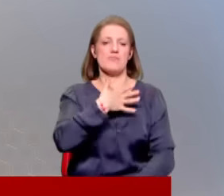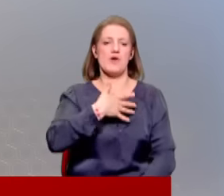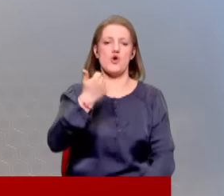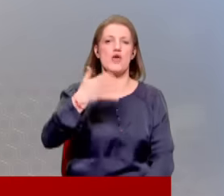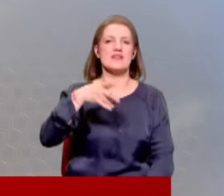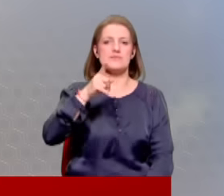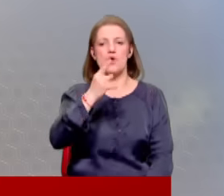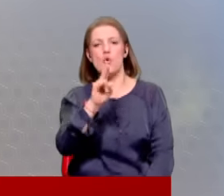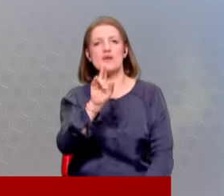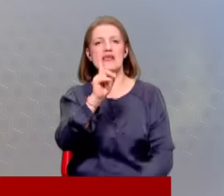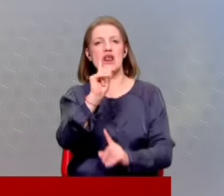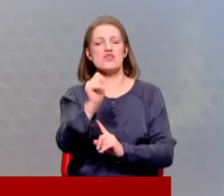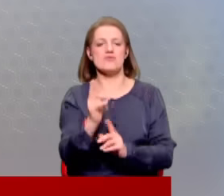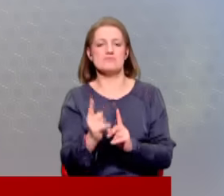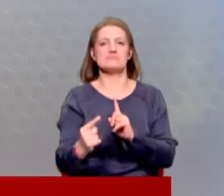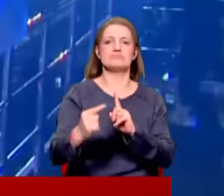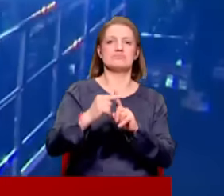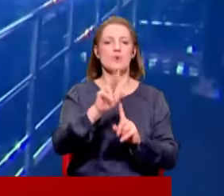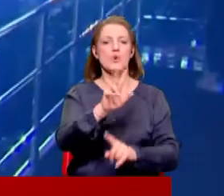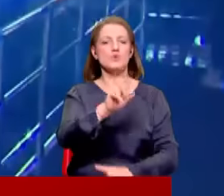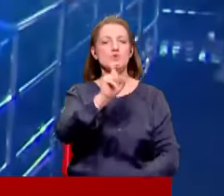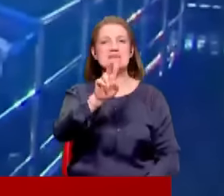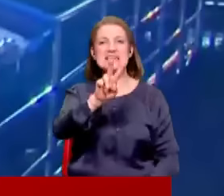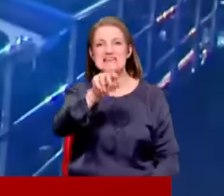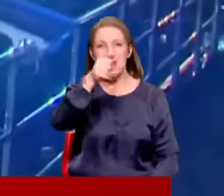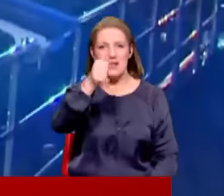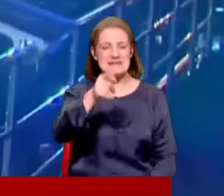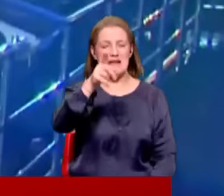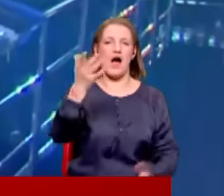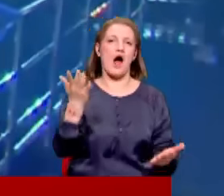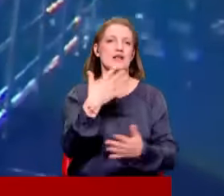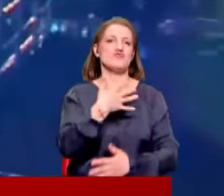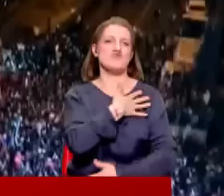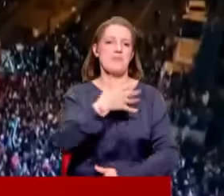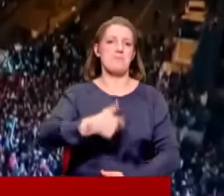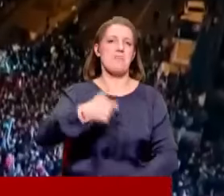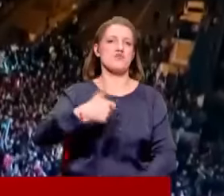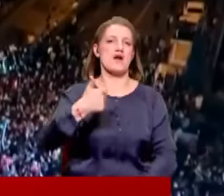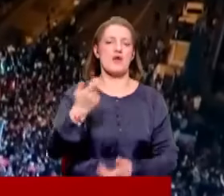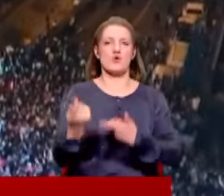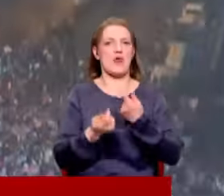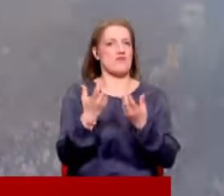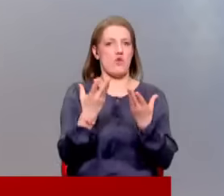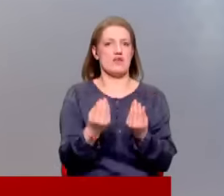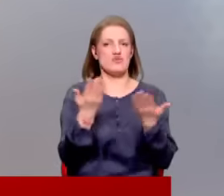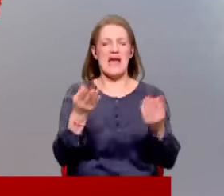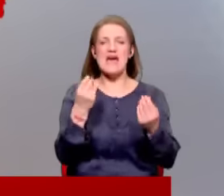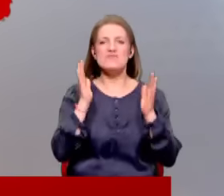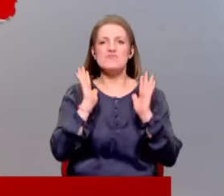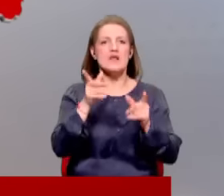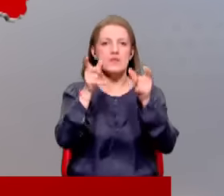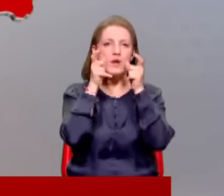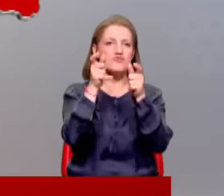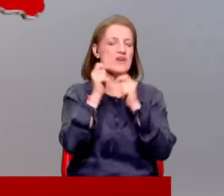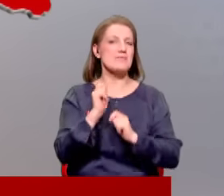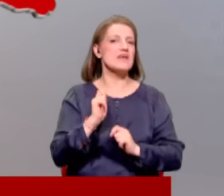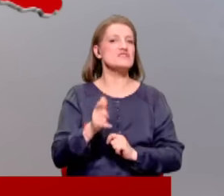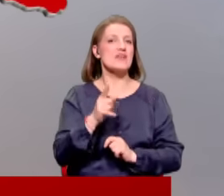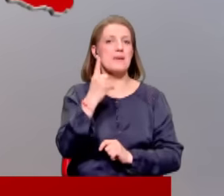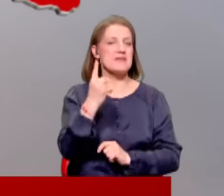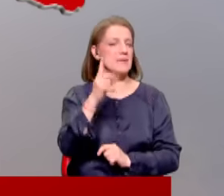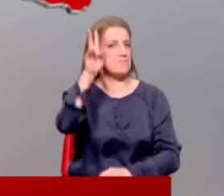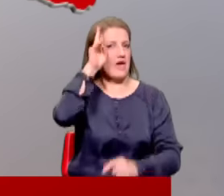12 ilçe daha eklendi. 39 ilçenin 26'sında artık CHP'li başkanlar görevde olacak. En çok dikkat çeken ilçelerden